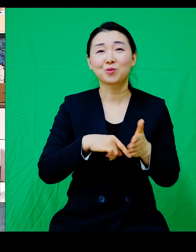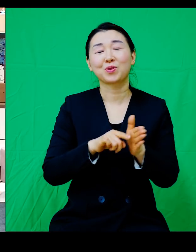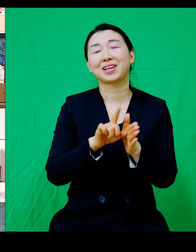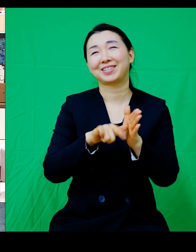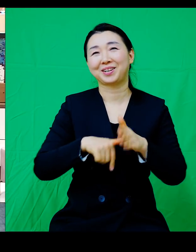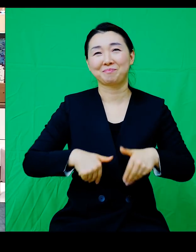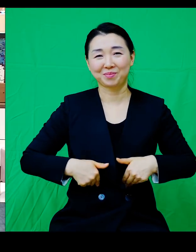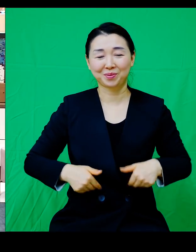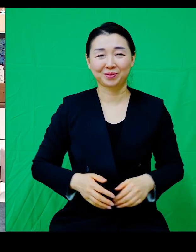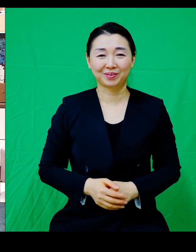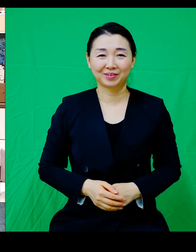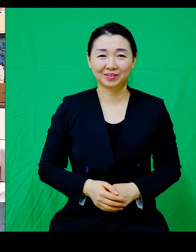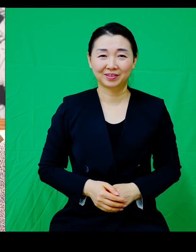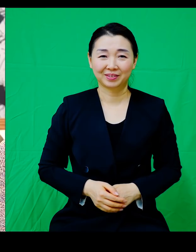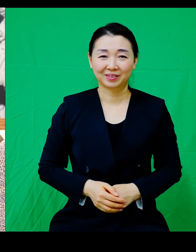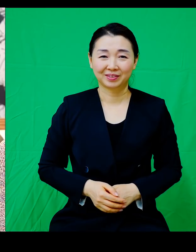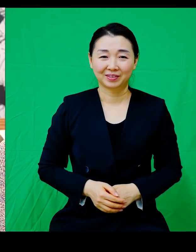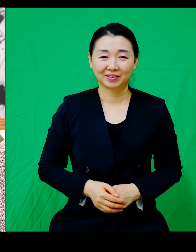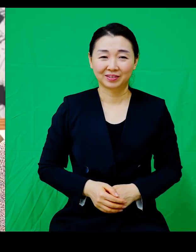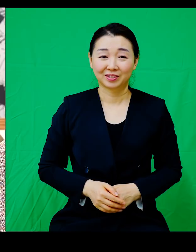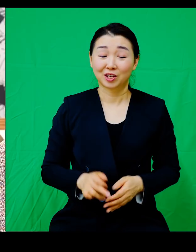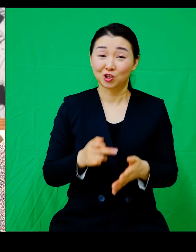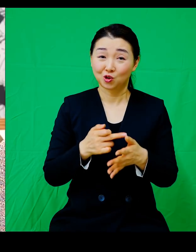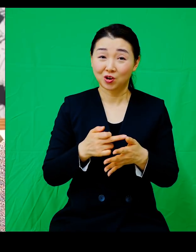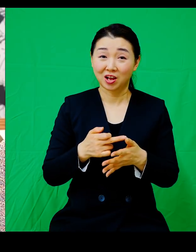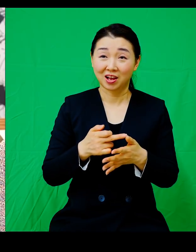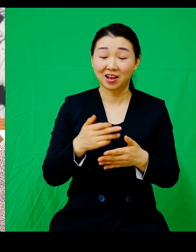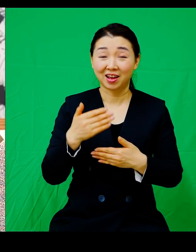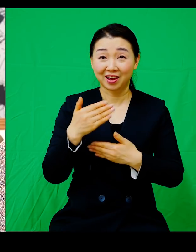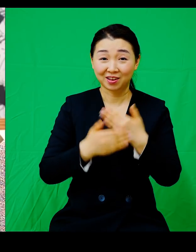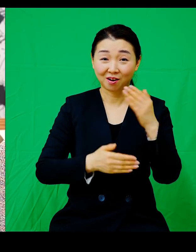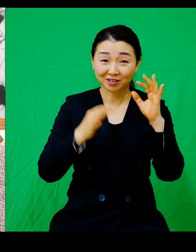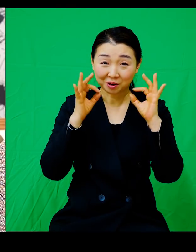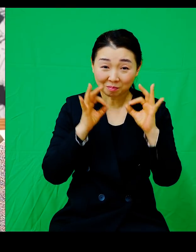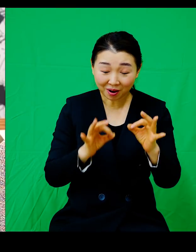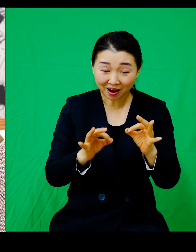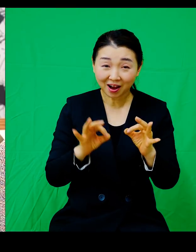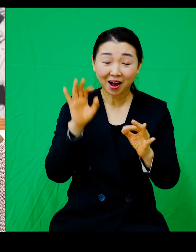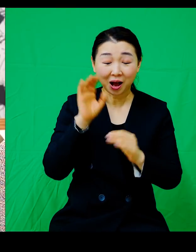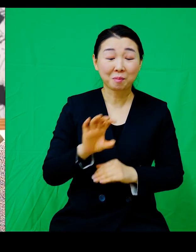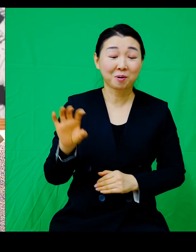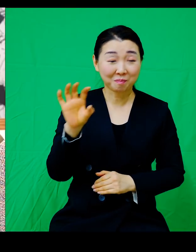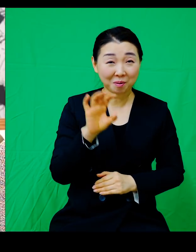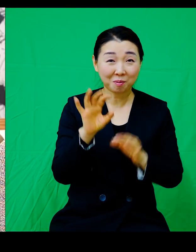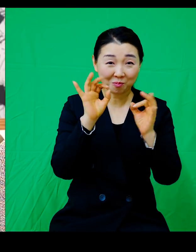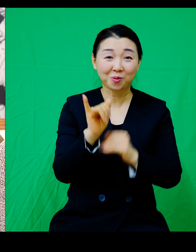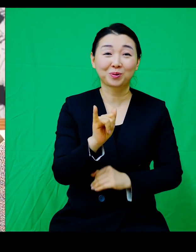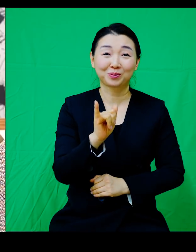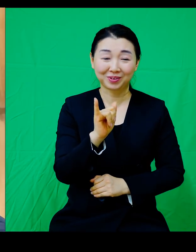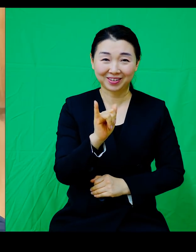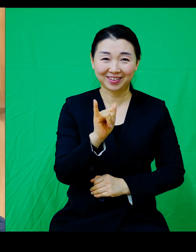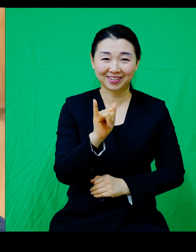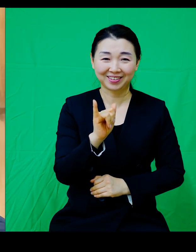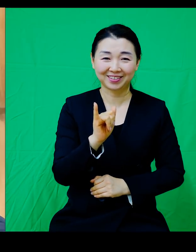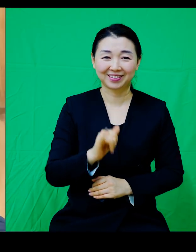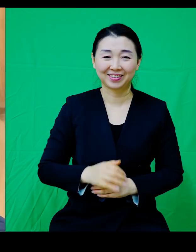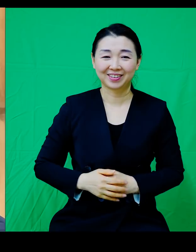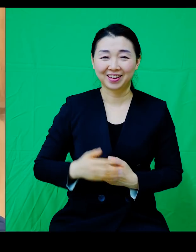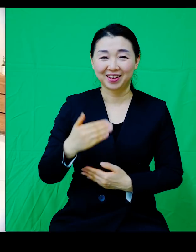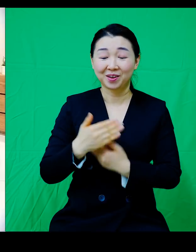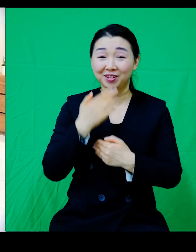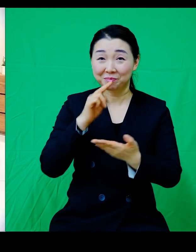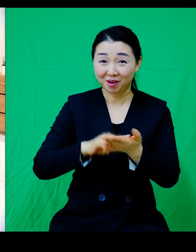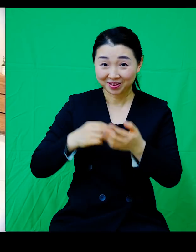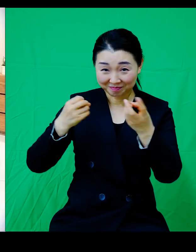위한 시간이 좀 필요한 것 같으세요. 네. 그 진유가 이 영상을 계속 되풀이해서 앞으로도 계속 볼 수 있게